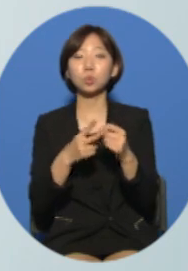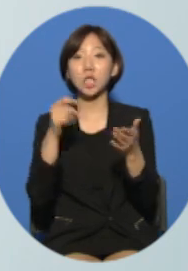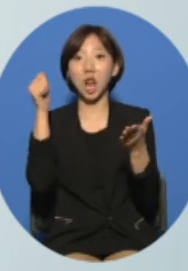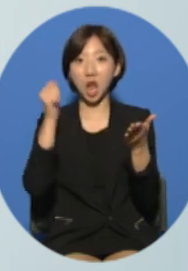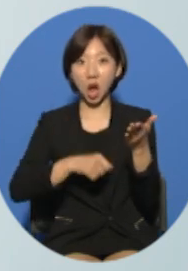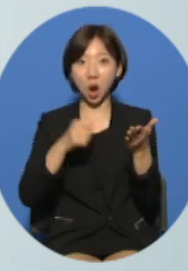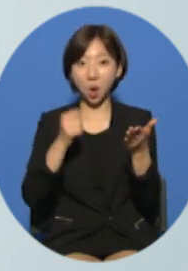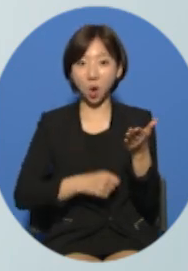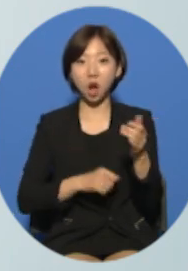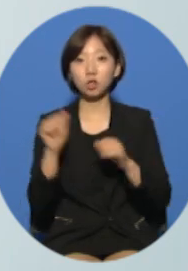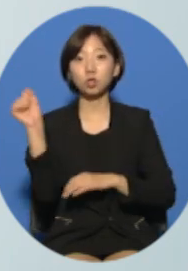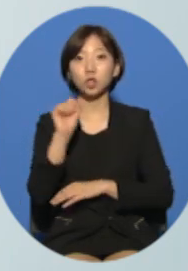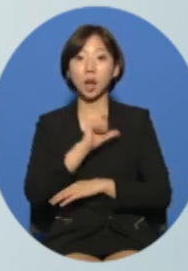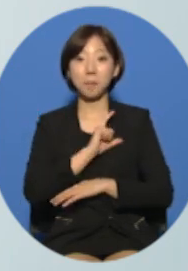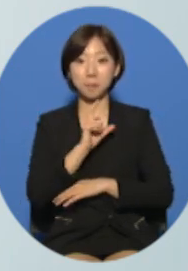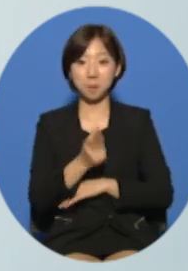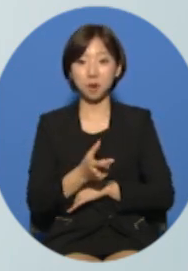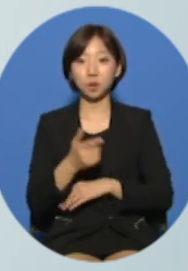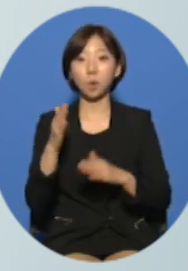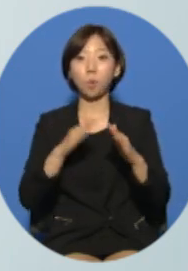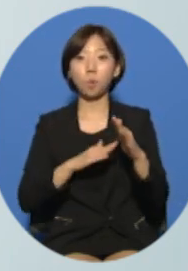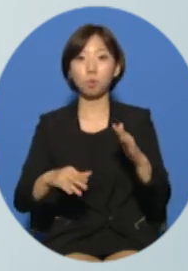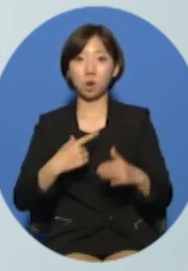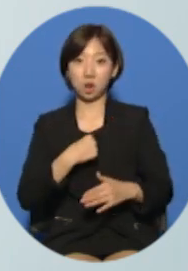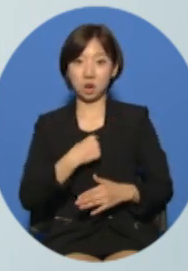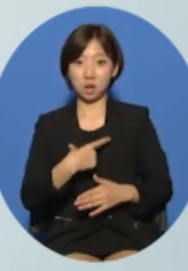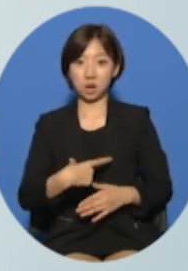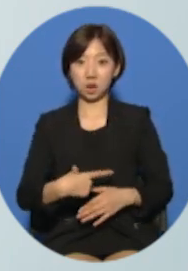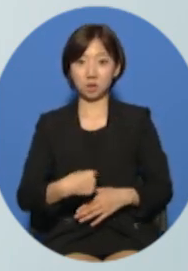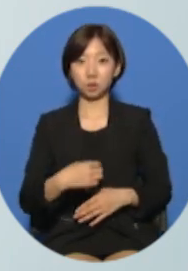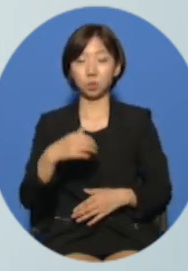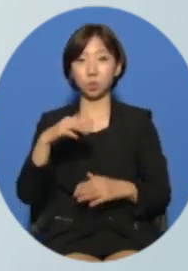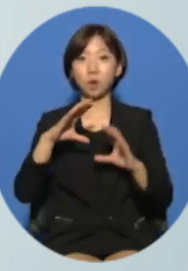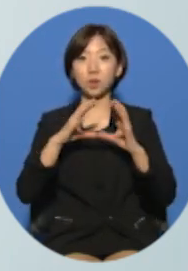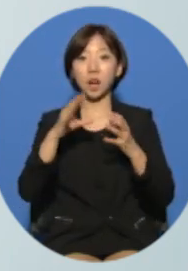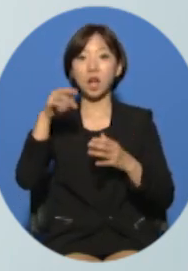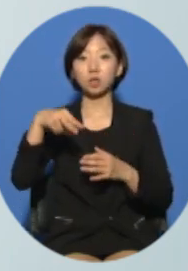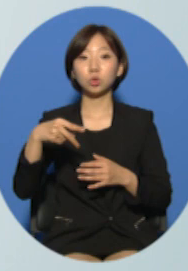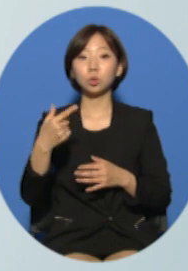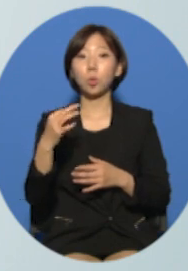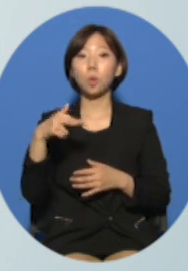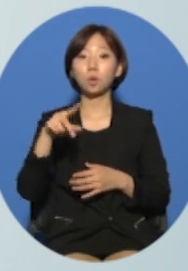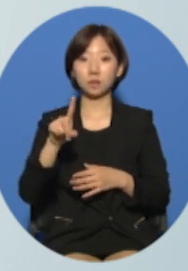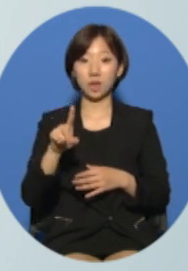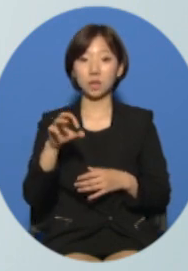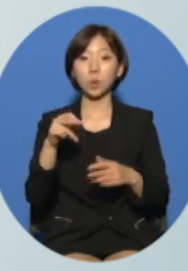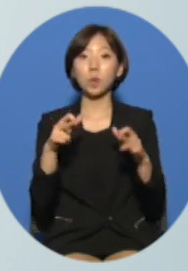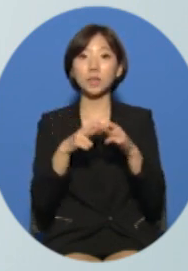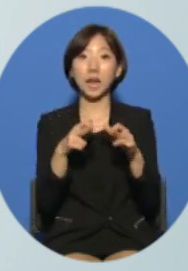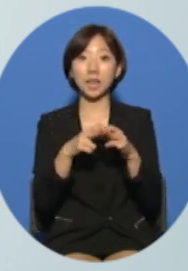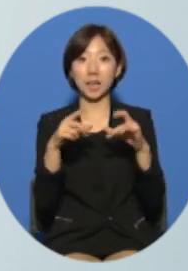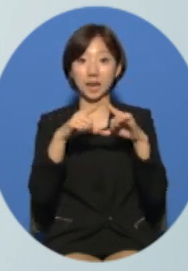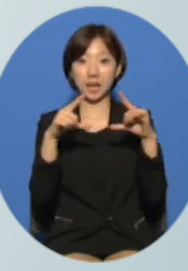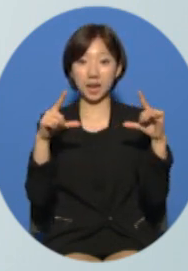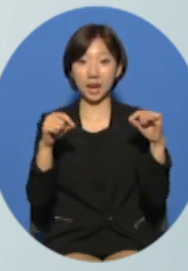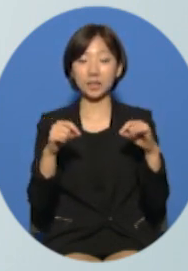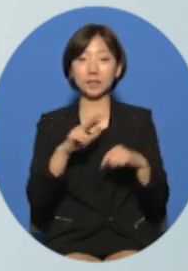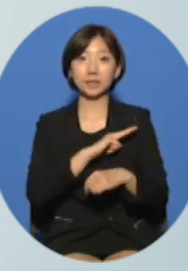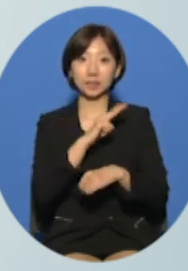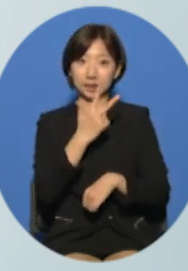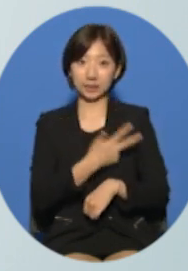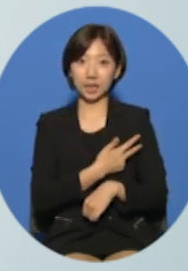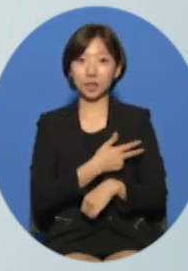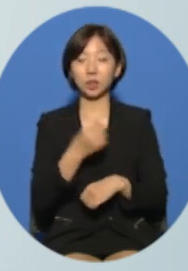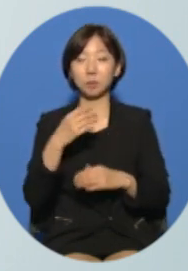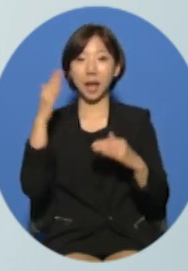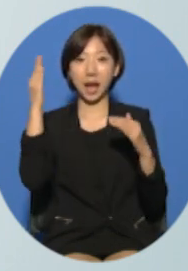네. 운전면허증. 네. 공무원증. 국가유공자증. 네. 장애인 복지 카드, 자격증, 학생증 네. 이렇게 사진이